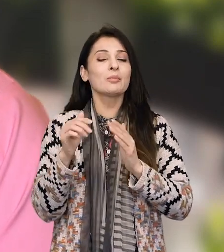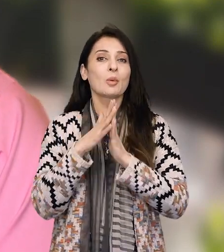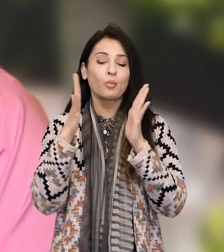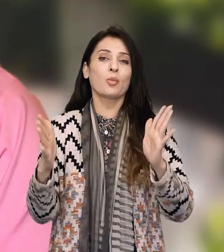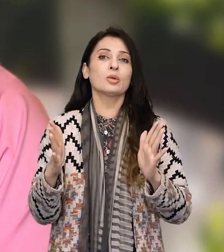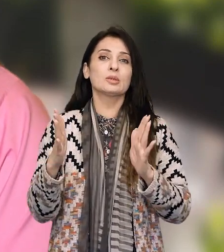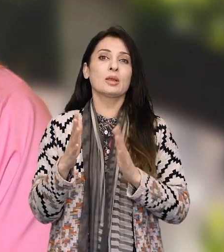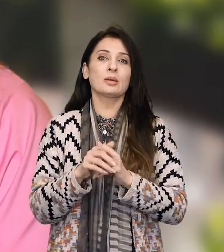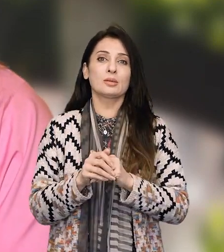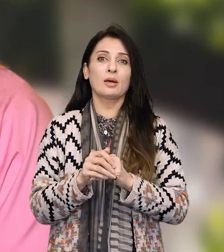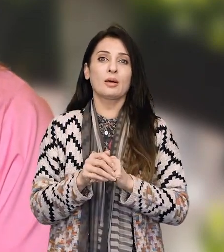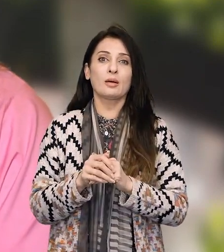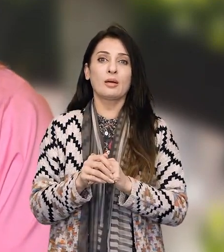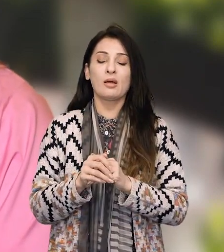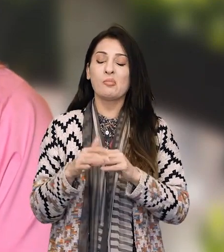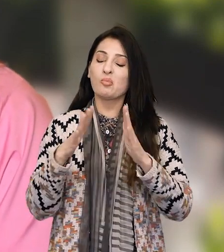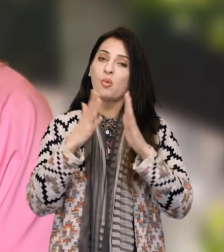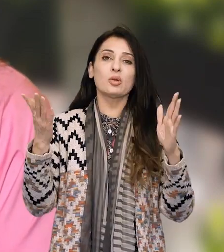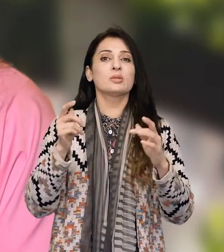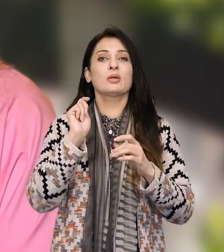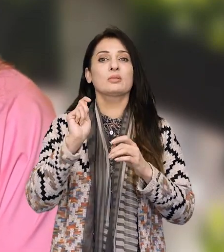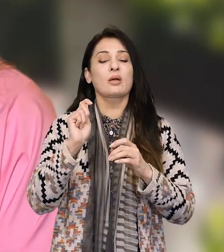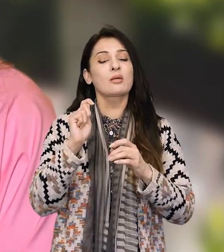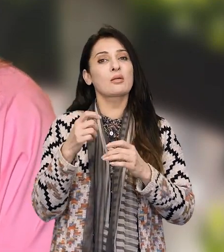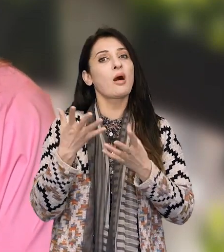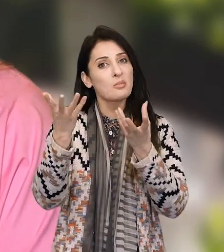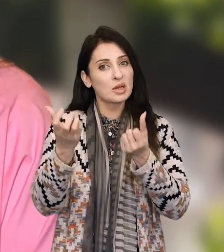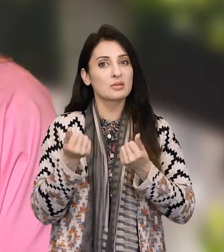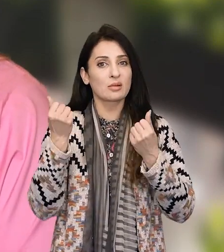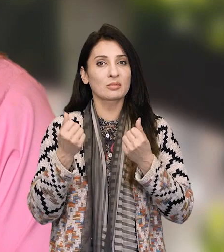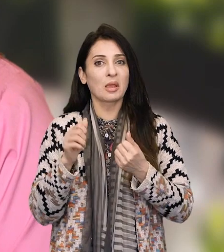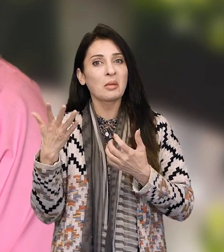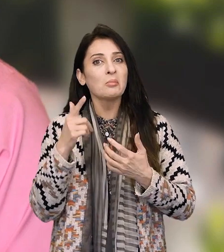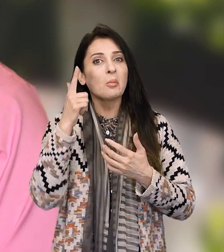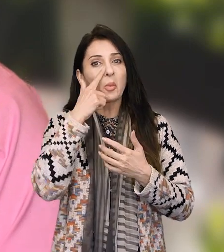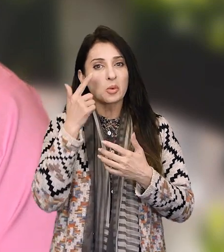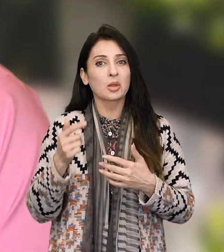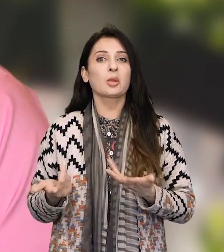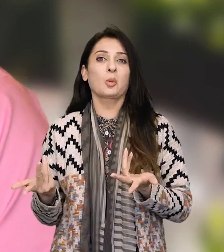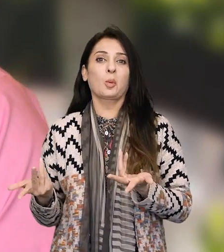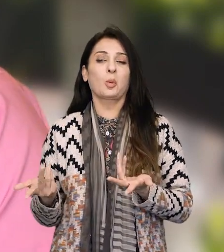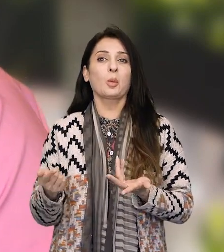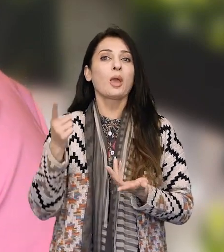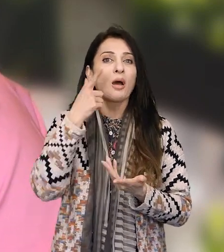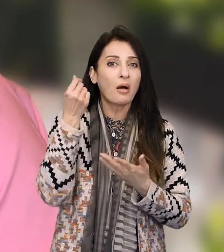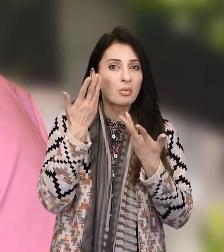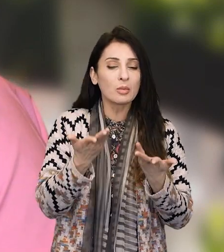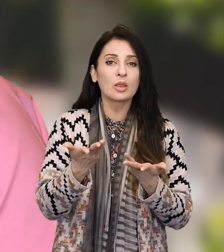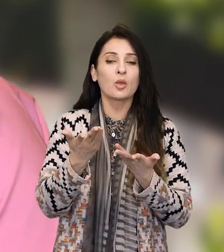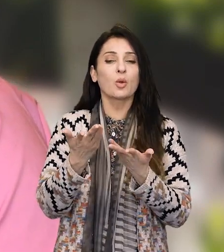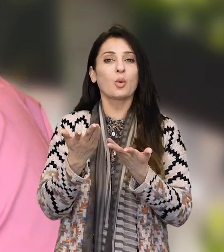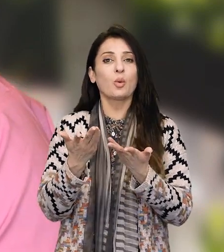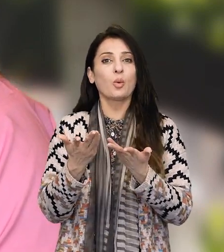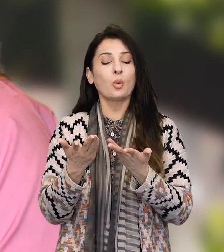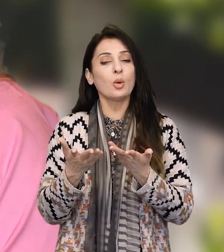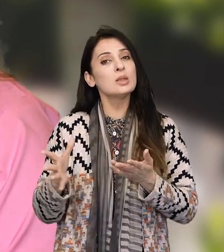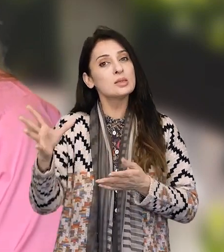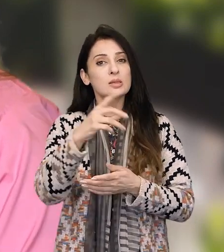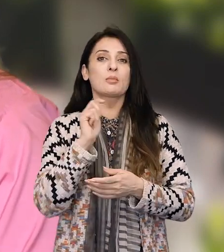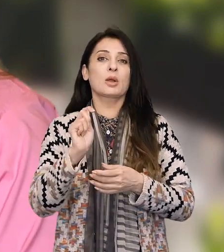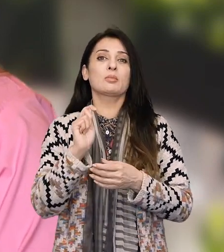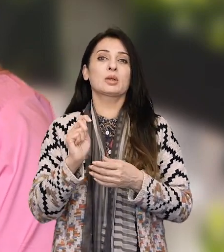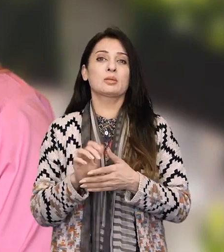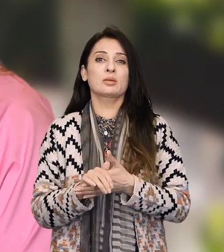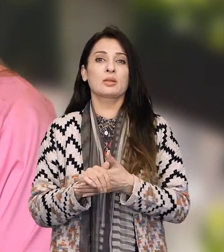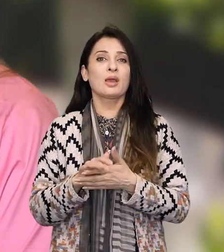There's no limit to कि कौन सा जेंडर काम करेगा या कौन से जेंडर को कितनी